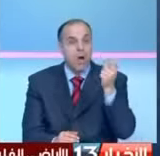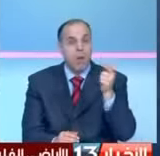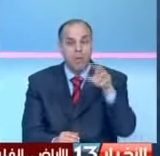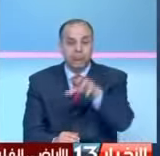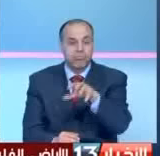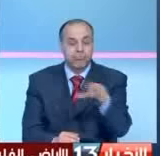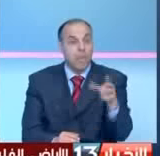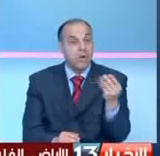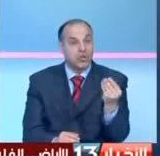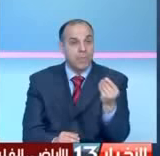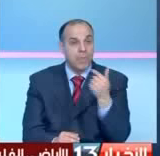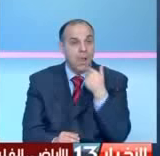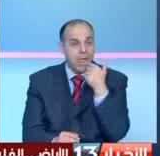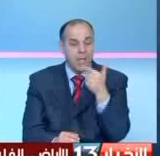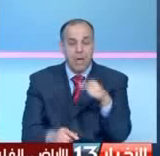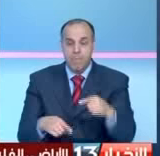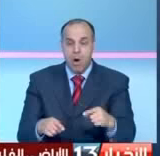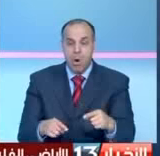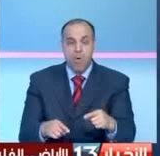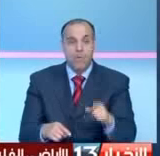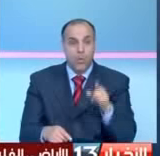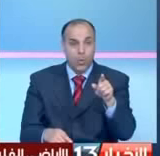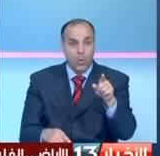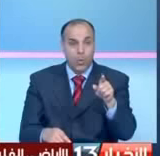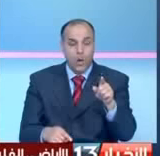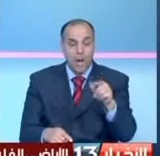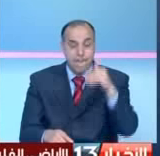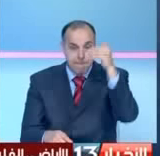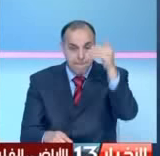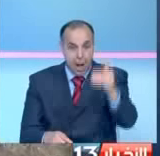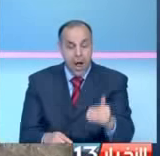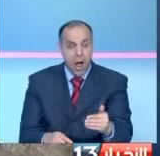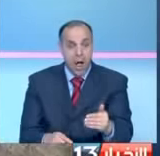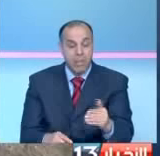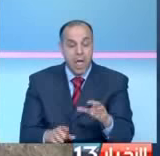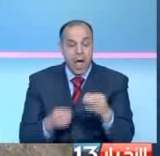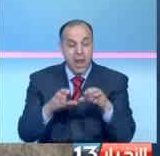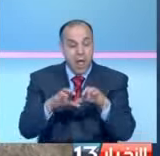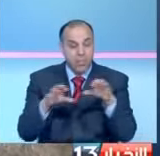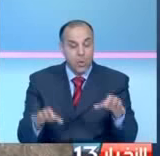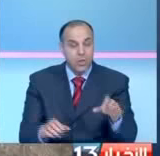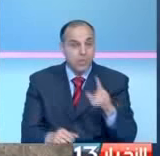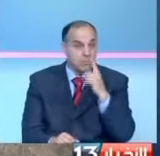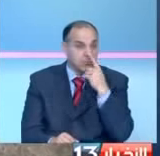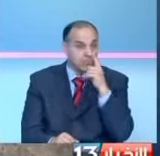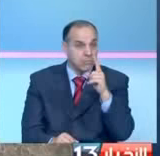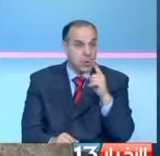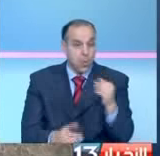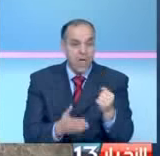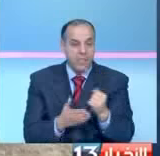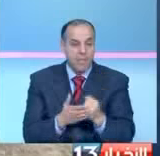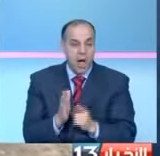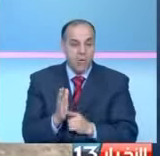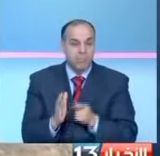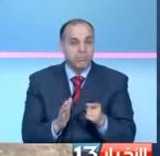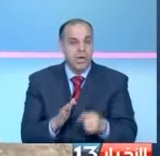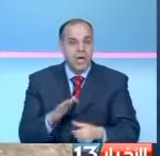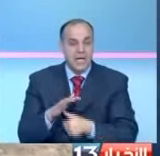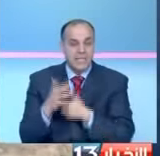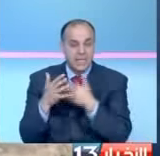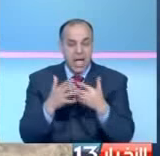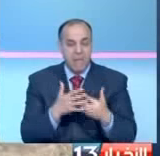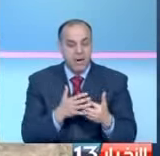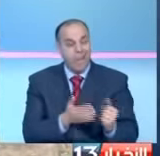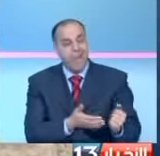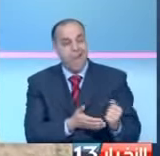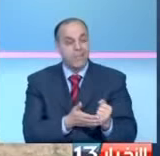جبهات متعددة أثار مخاوف الساعين إلى المضي قدما في طريق حل الدولتين، ومع الدعم اللامشروط للرئيس الأمريكي